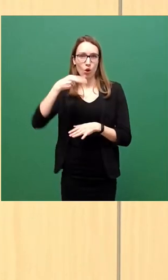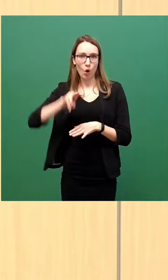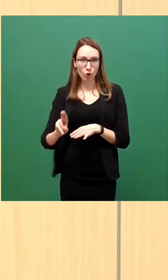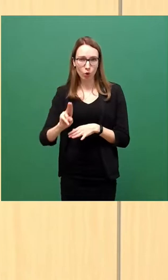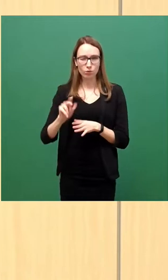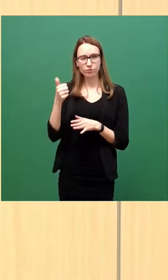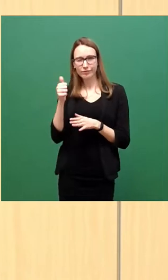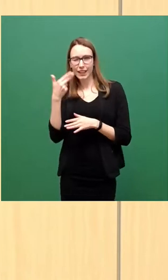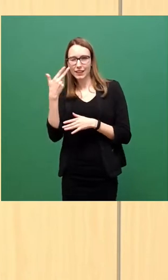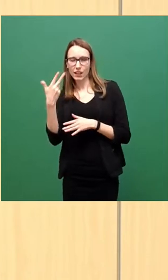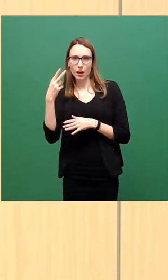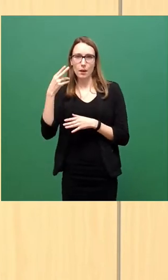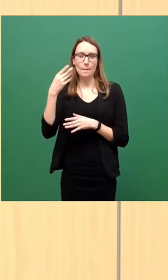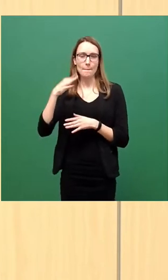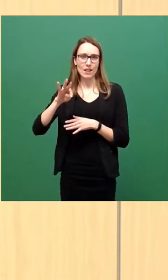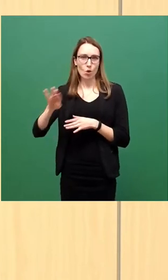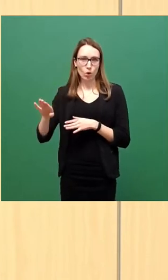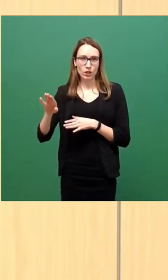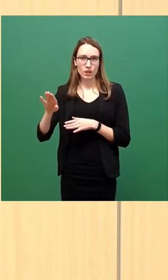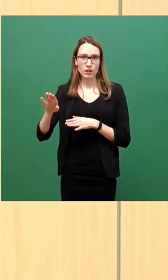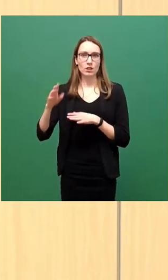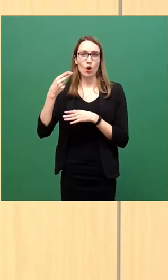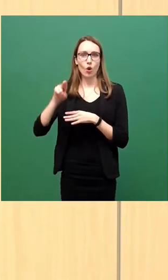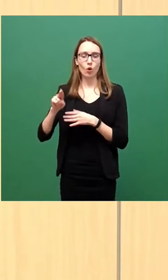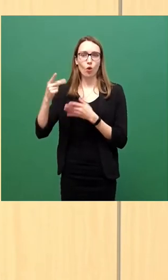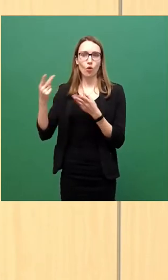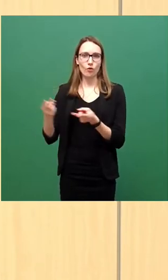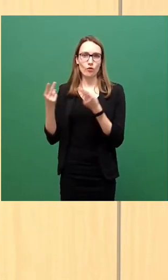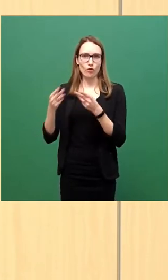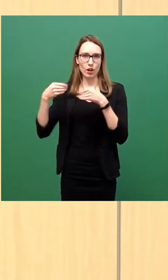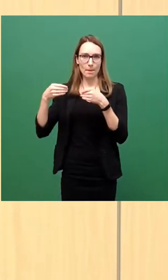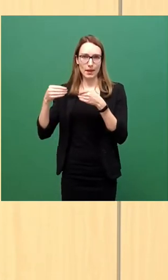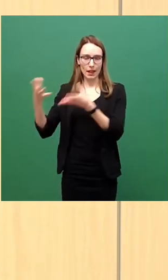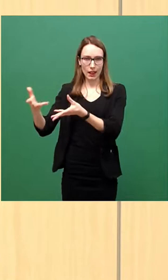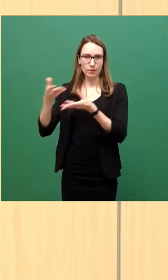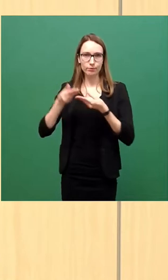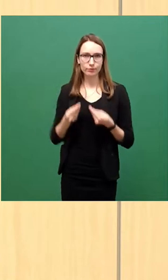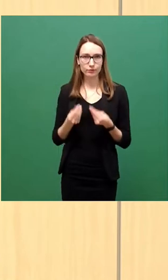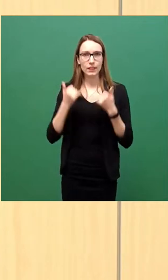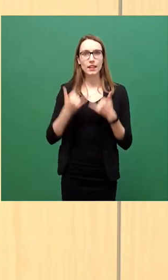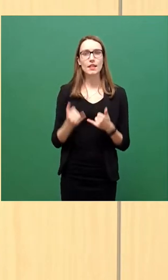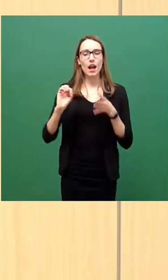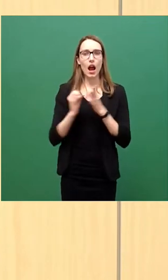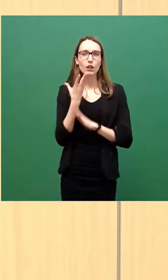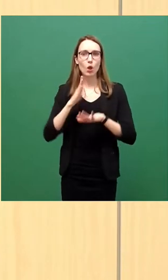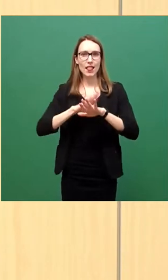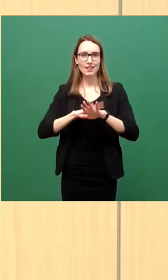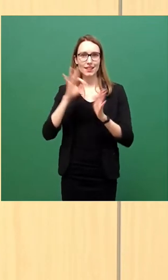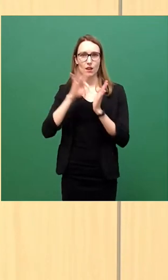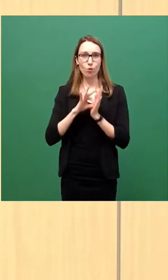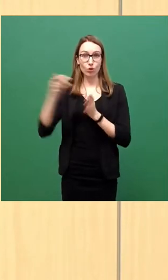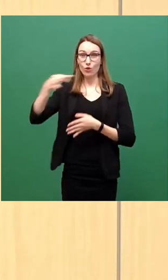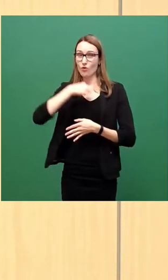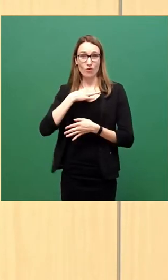Euro Fördermittel. Das ist für den aktuellen Zeitpunkt für uns nicht tragbar, nicht